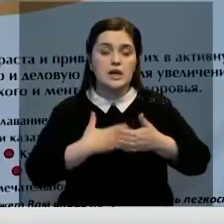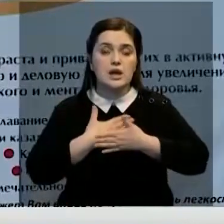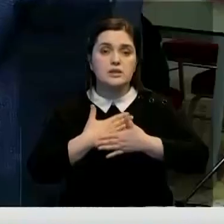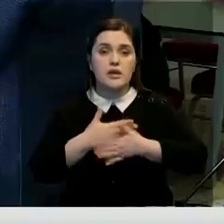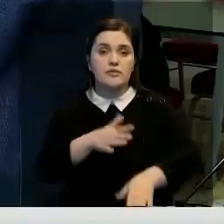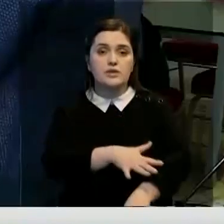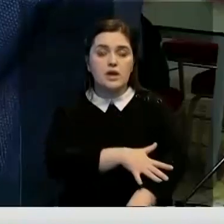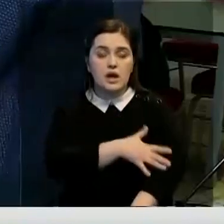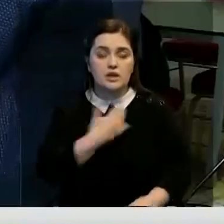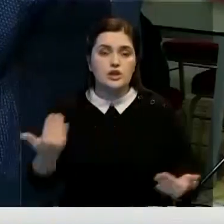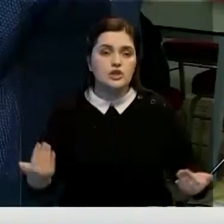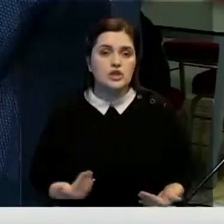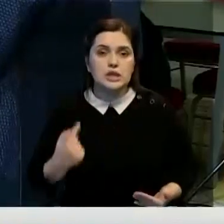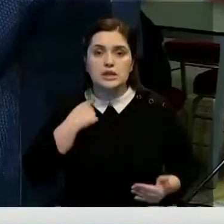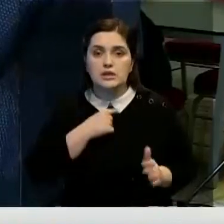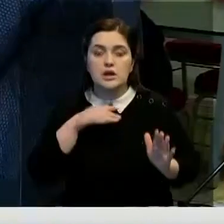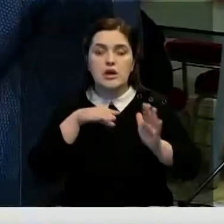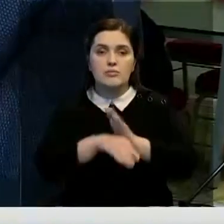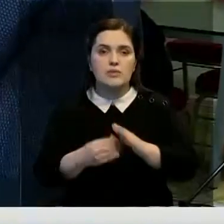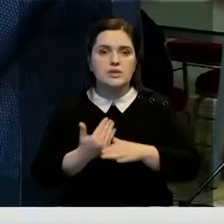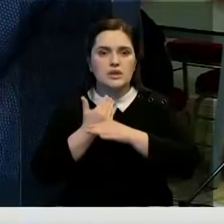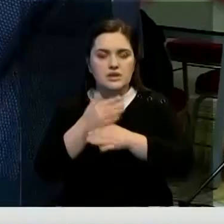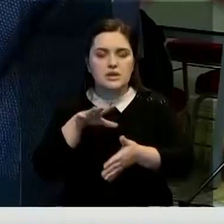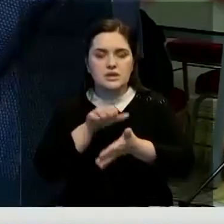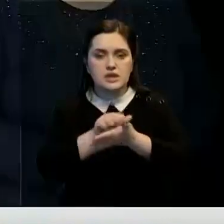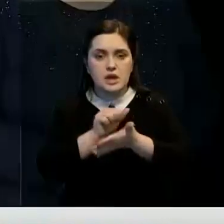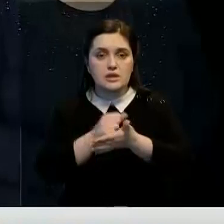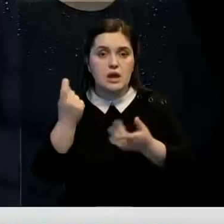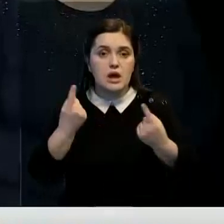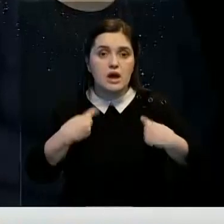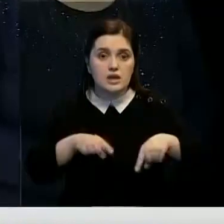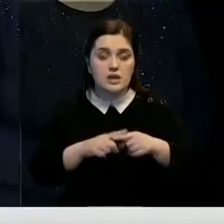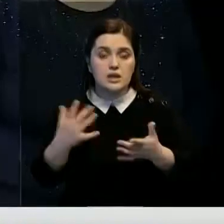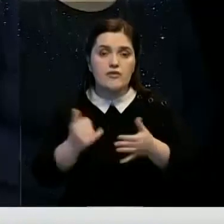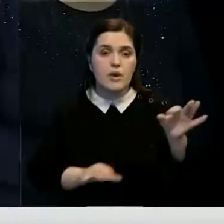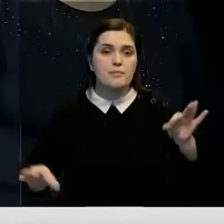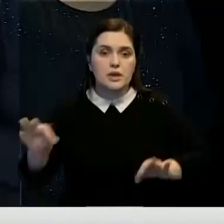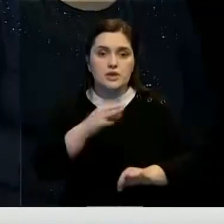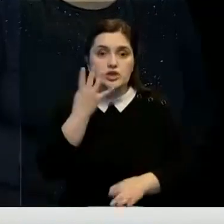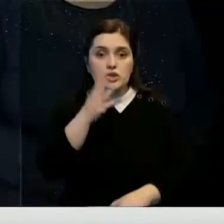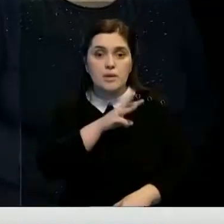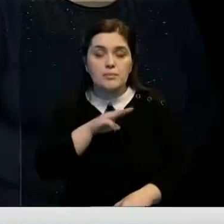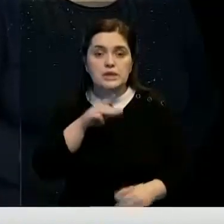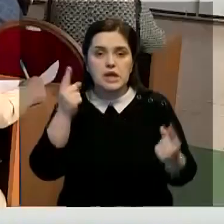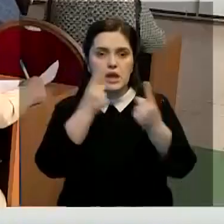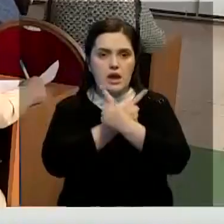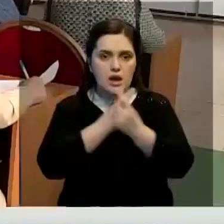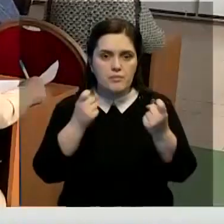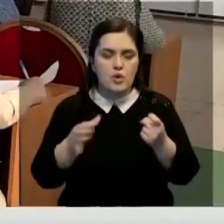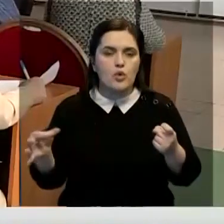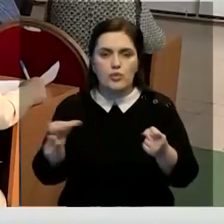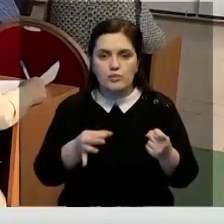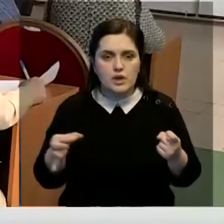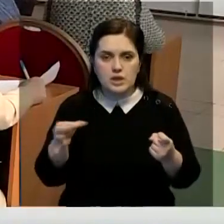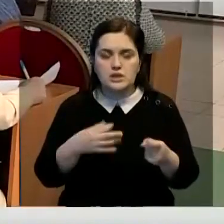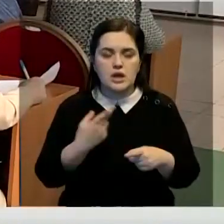работает при Талдыкурганском региональном фонде содействия занятости. Организация выиграла проект на 4 миллиона тенге, объявленный областным